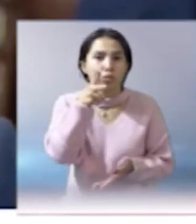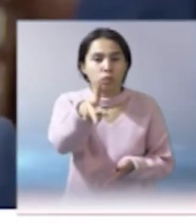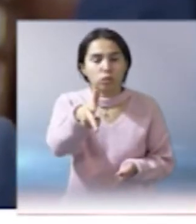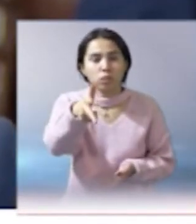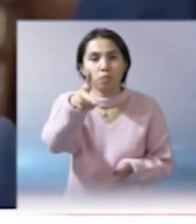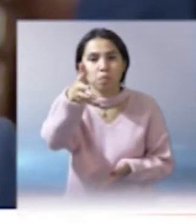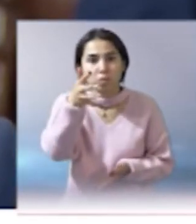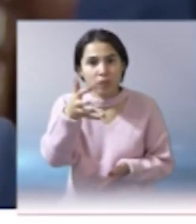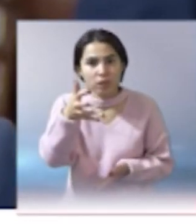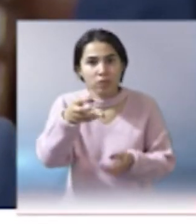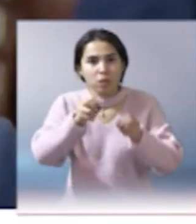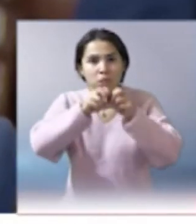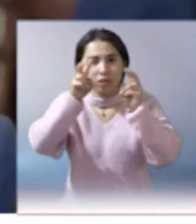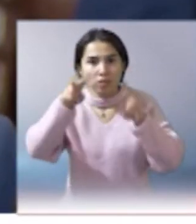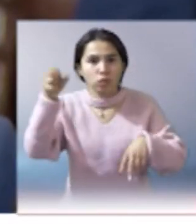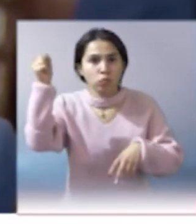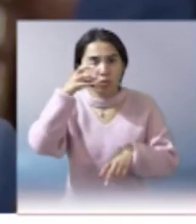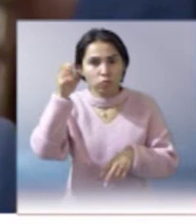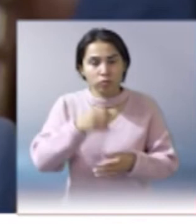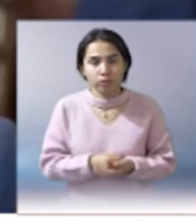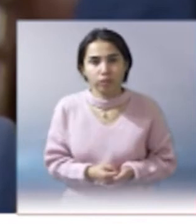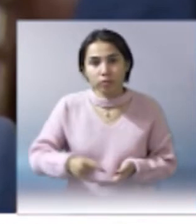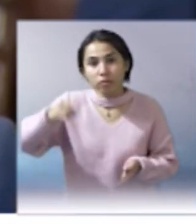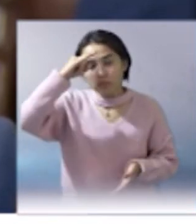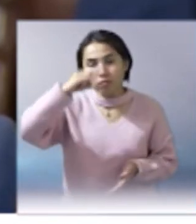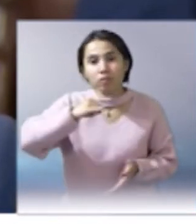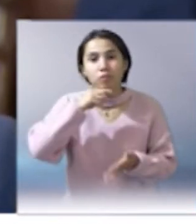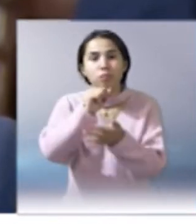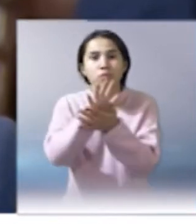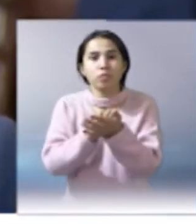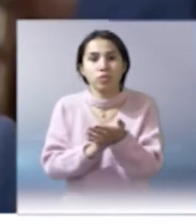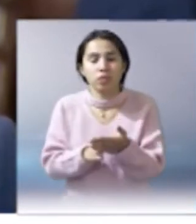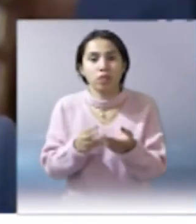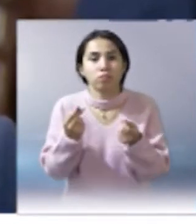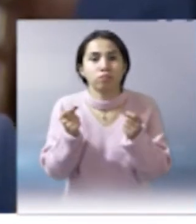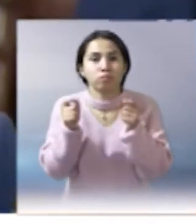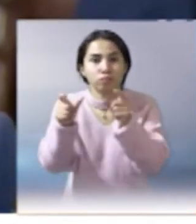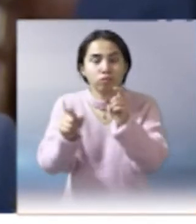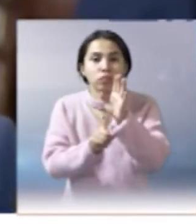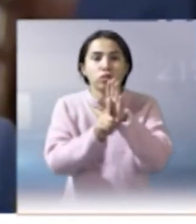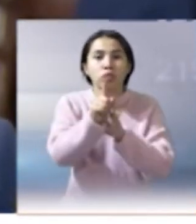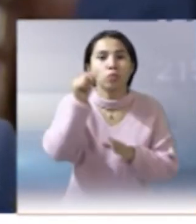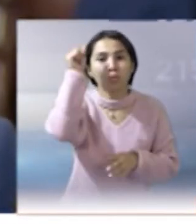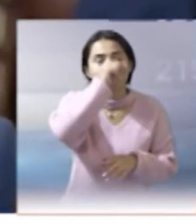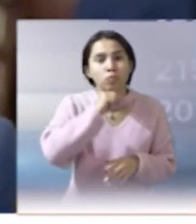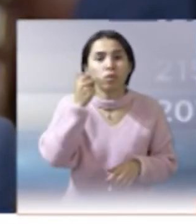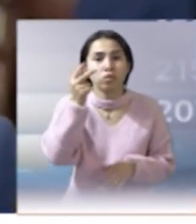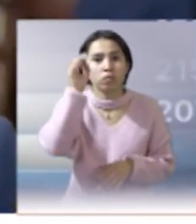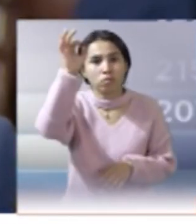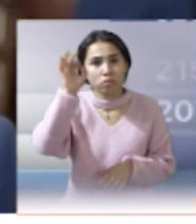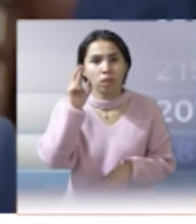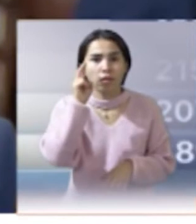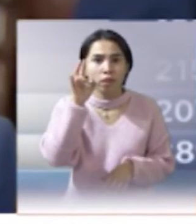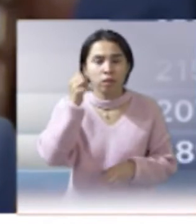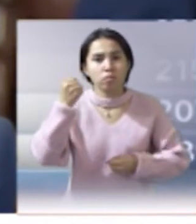переработки сельхозпродукции. Данный проект даст возможность открыть 90 тысяч новых рабочих мест. Если данный проект хорошо заработает в